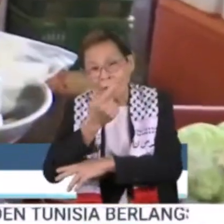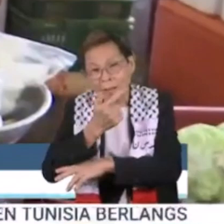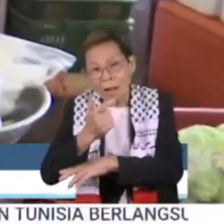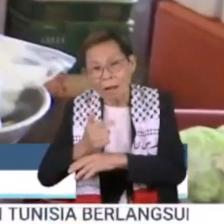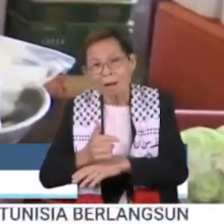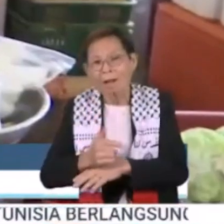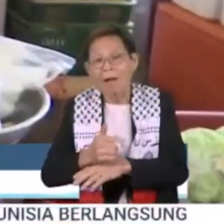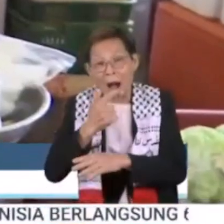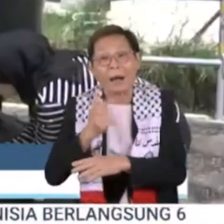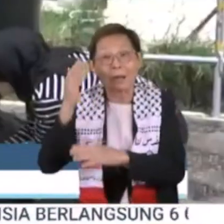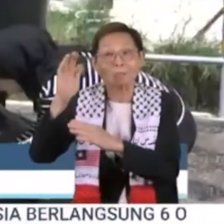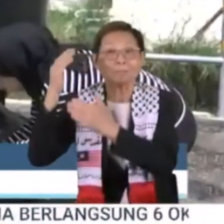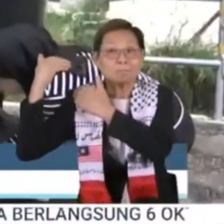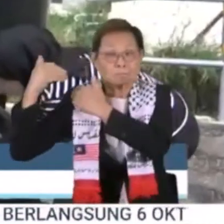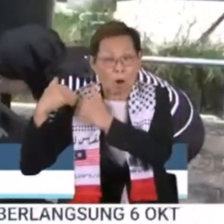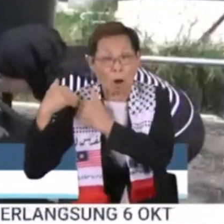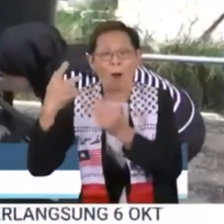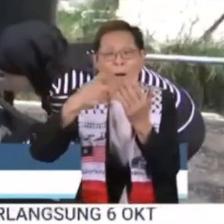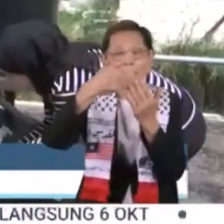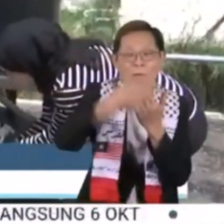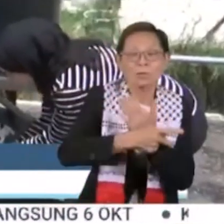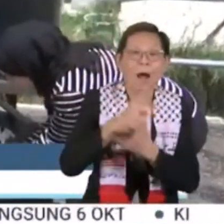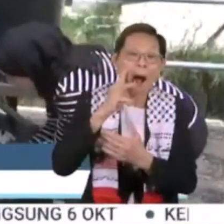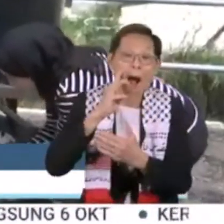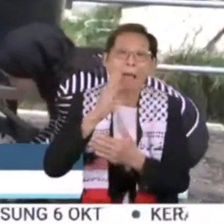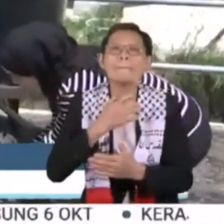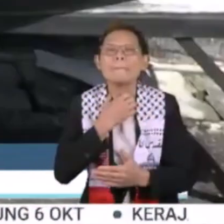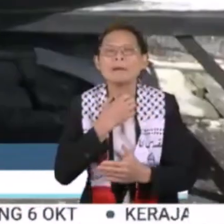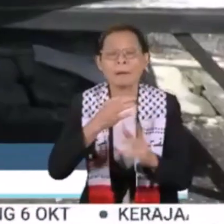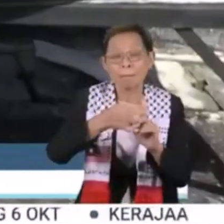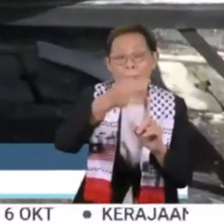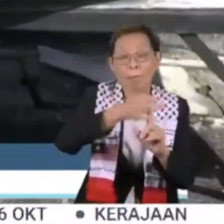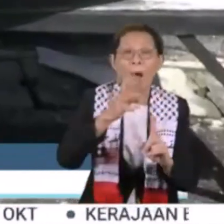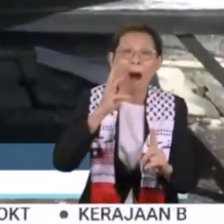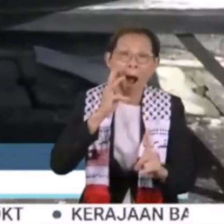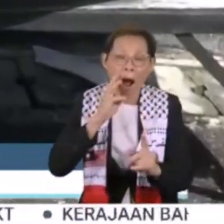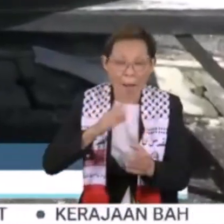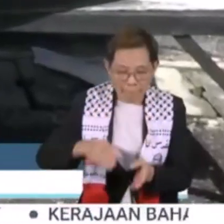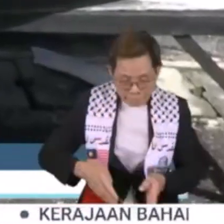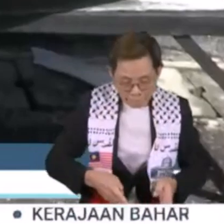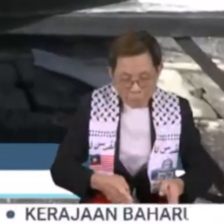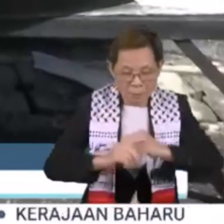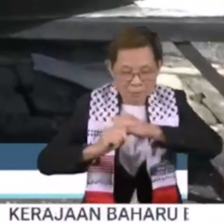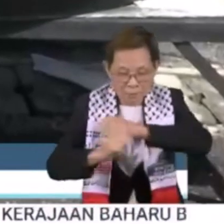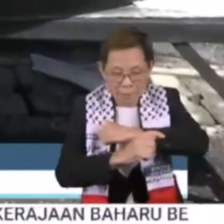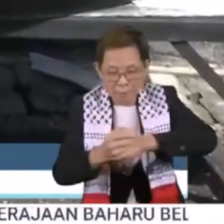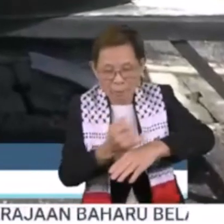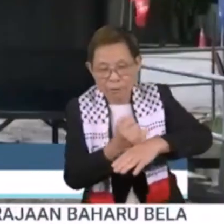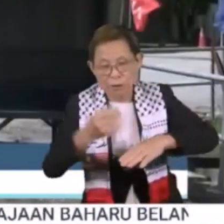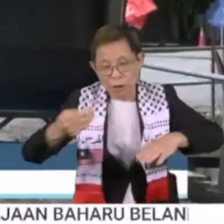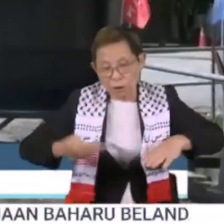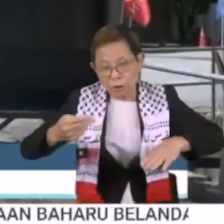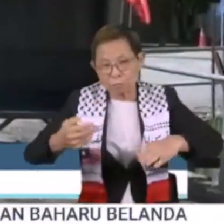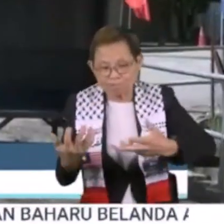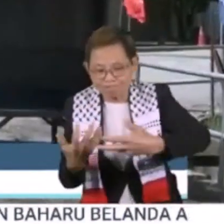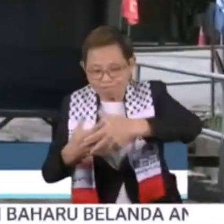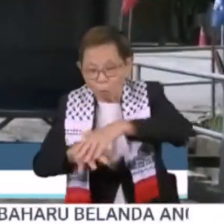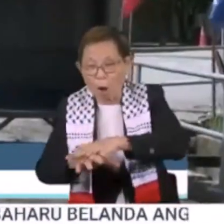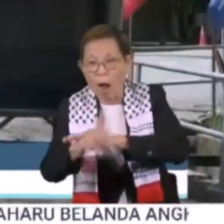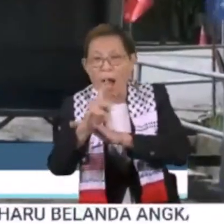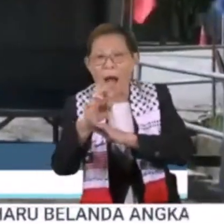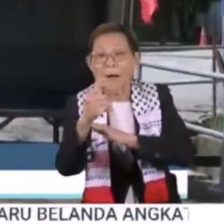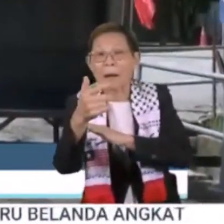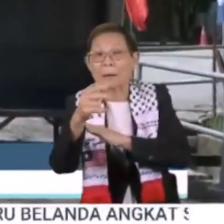akan lepas tangan. Menerusi projek Air Perak Pulau Pinang, bekalan air melalui Taman Perindustrian Hijau Bersepadu